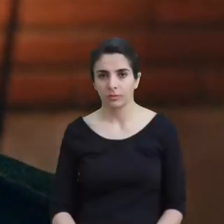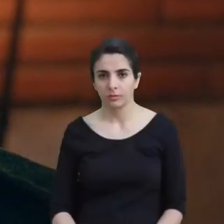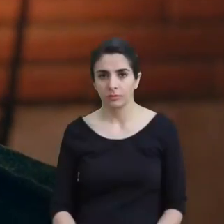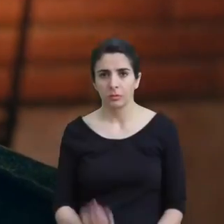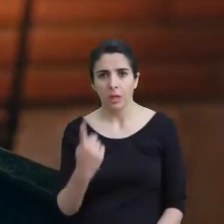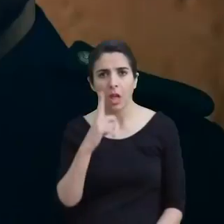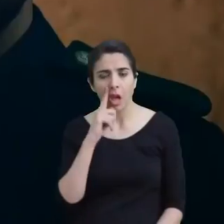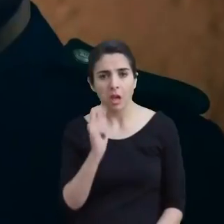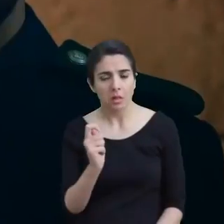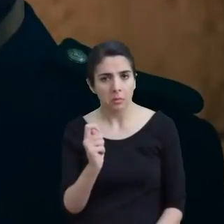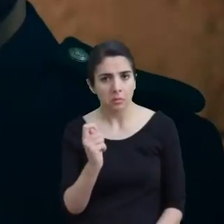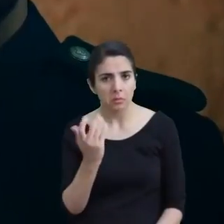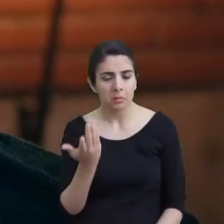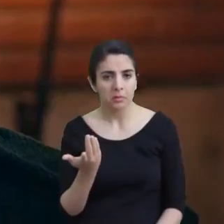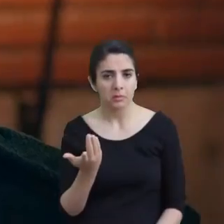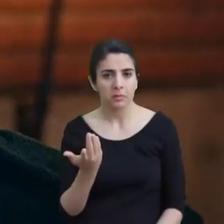Tek bir adam.